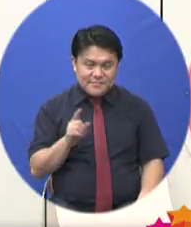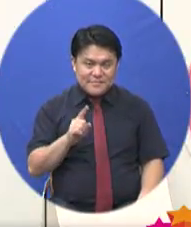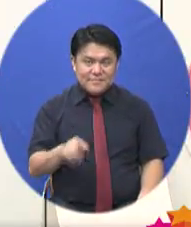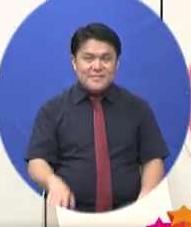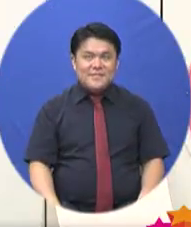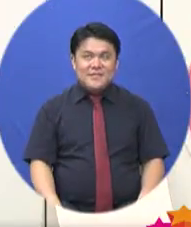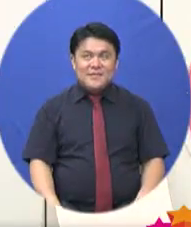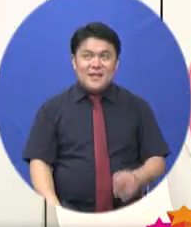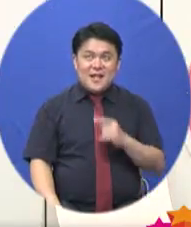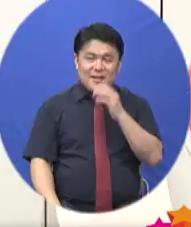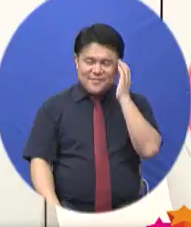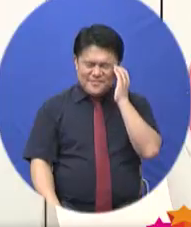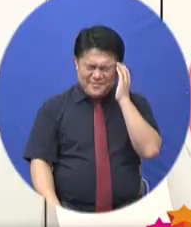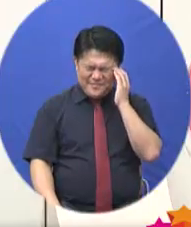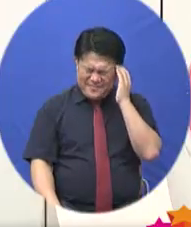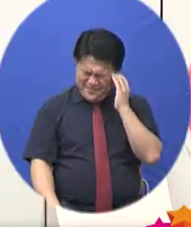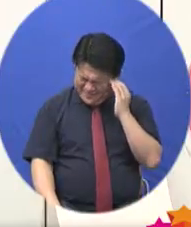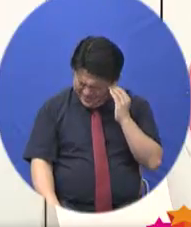뭐요 그거? 남원의 수?